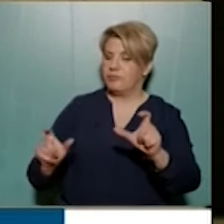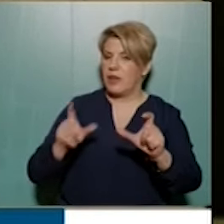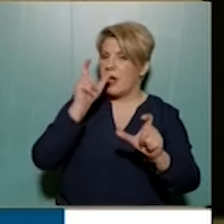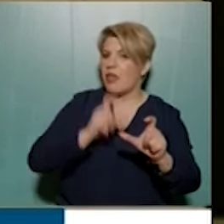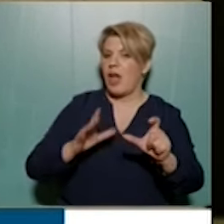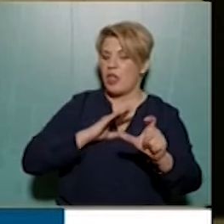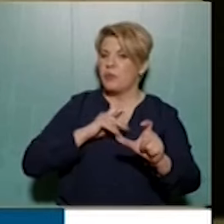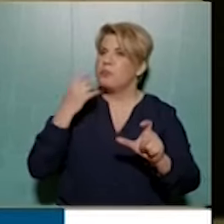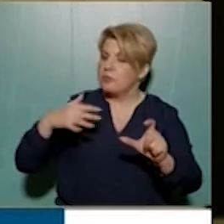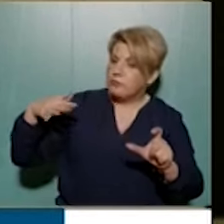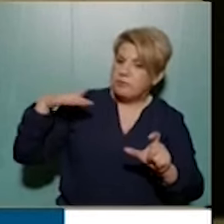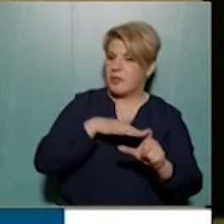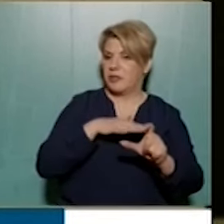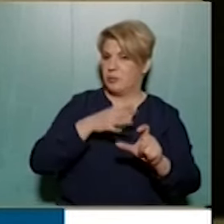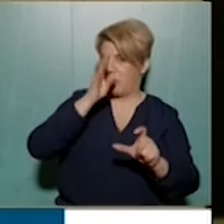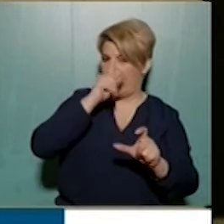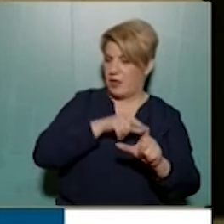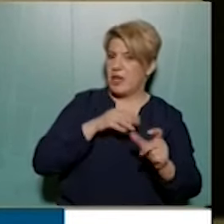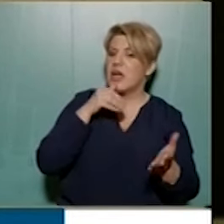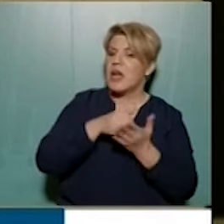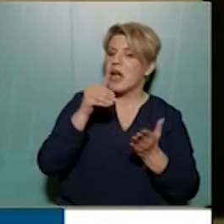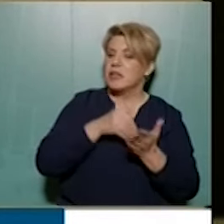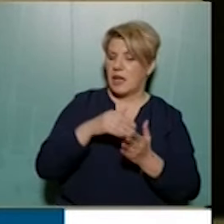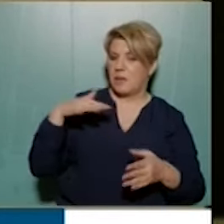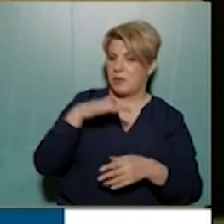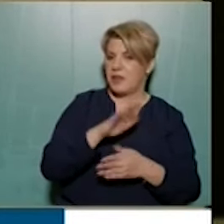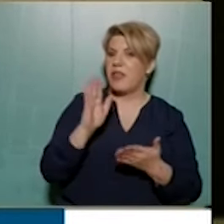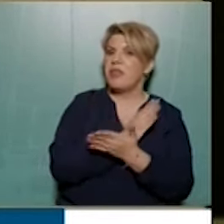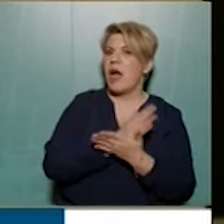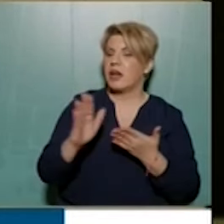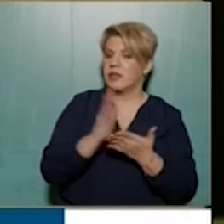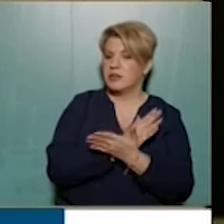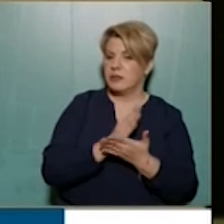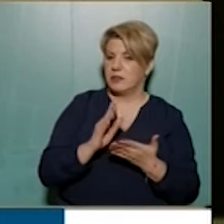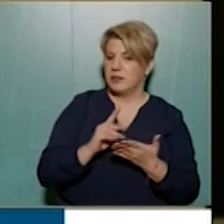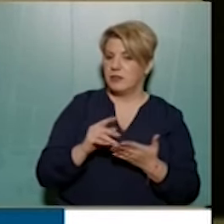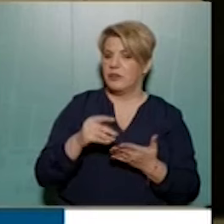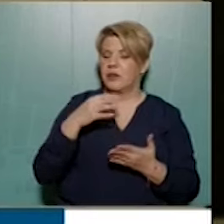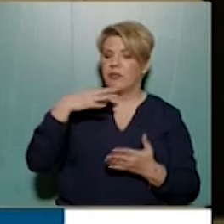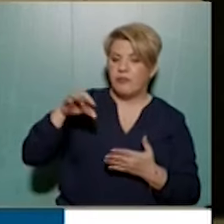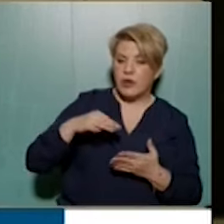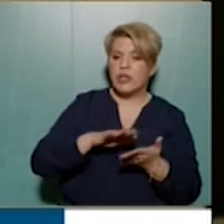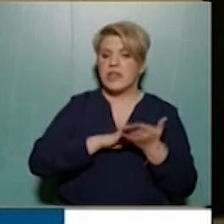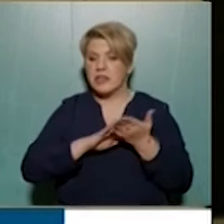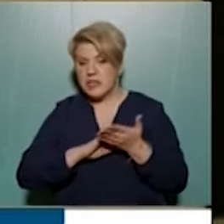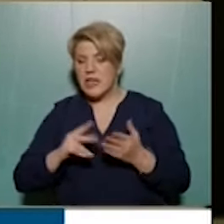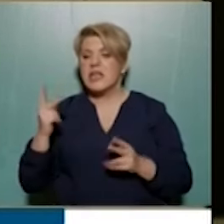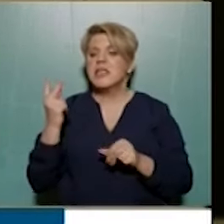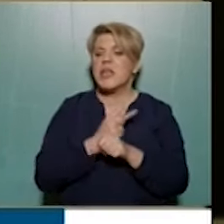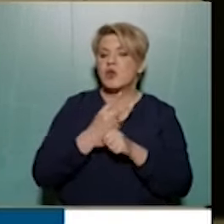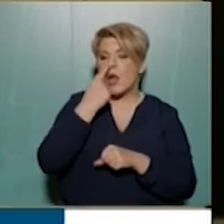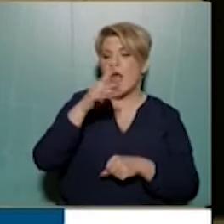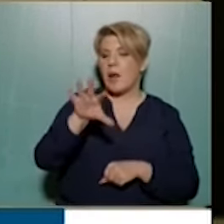κάθε άνθρωπο που βιώνει τέτοιες αποκρουστικές, ρατσιστικές επιθέσεις και διακρίσεις με κριτήριο είτε το φύλο, είτε τη θρησκεία του, είτε τη σεξουαλική